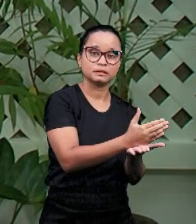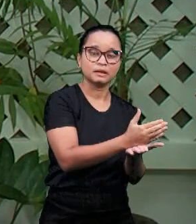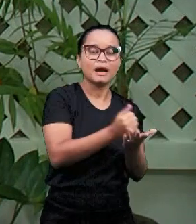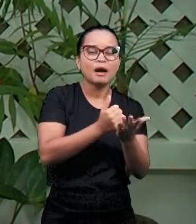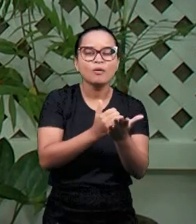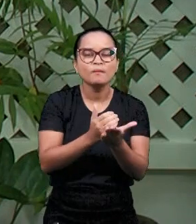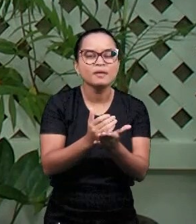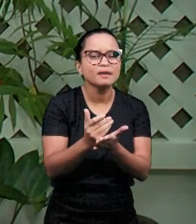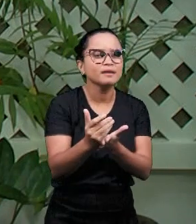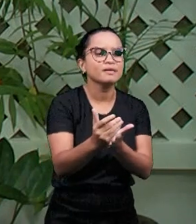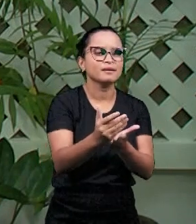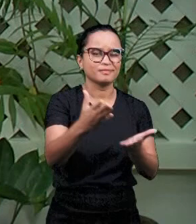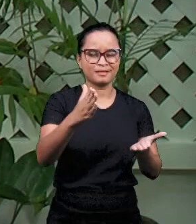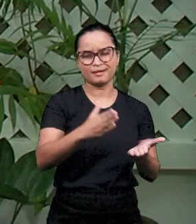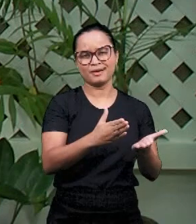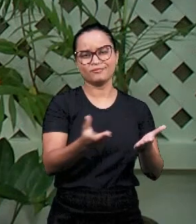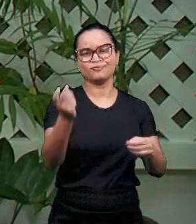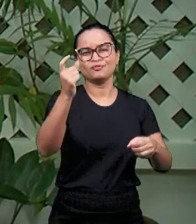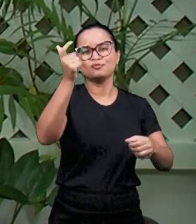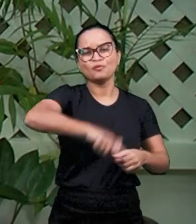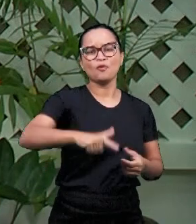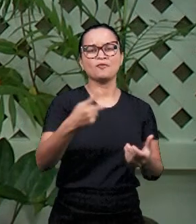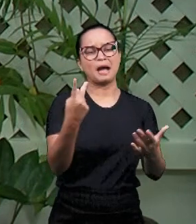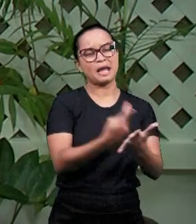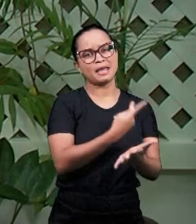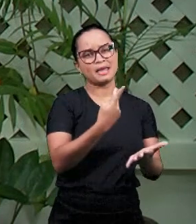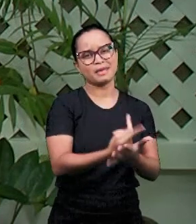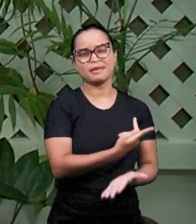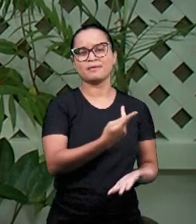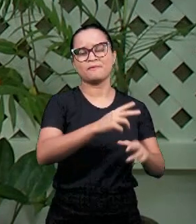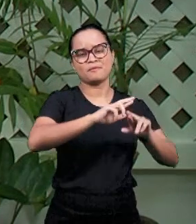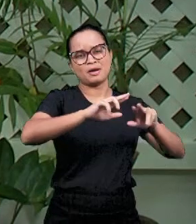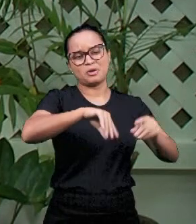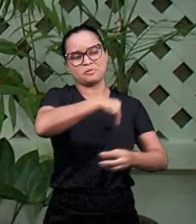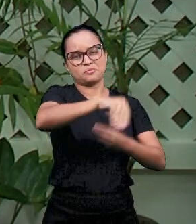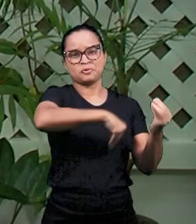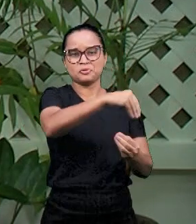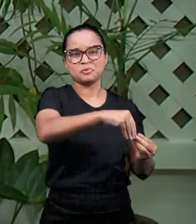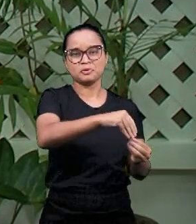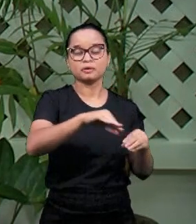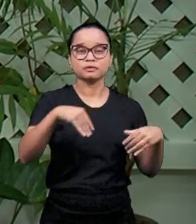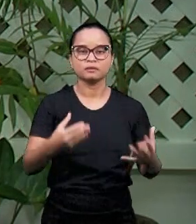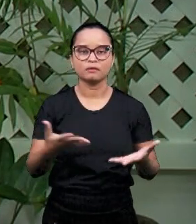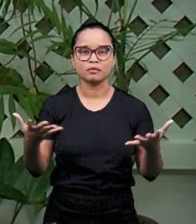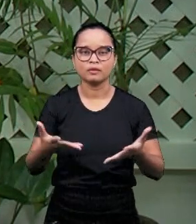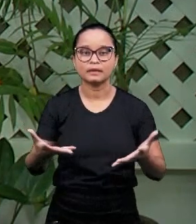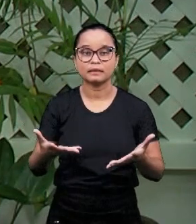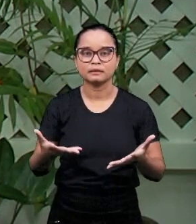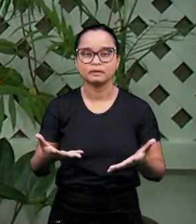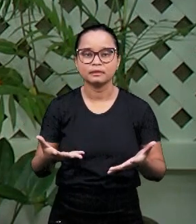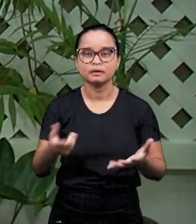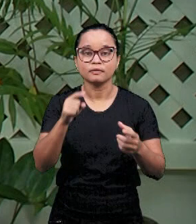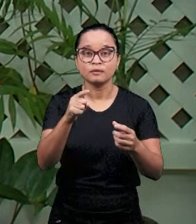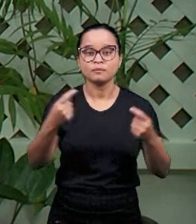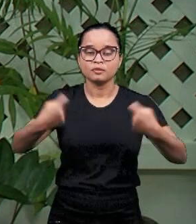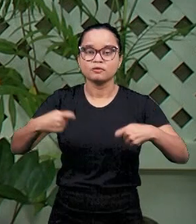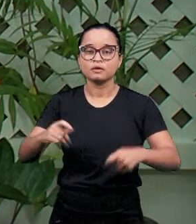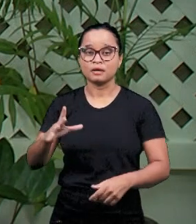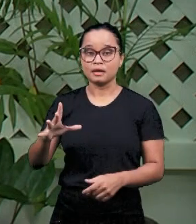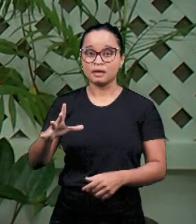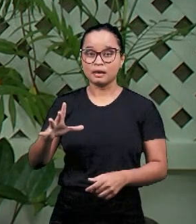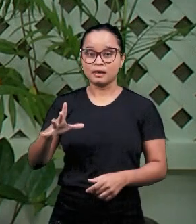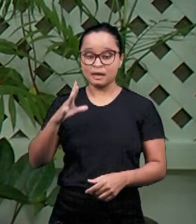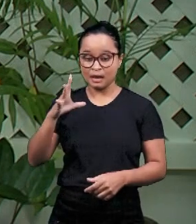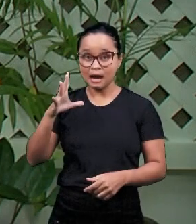à revenir au début des erreurs, qui est un mélange. euh, donc, ceux